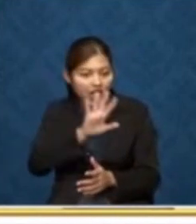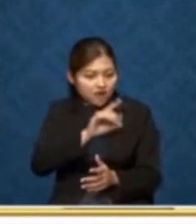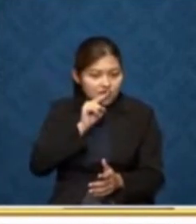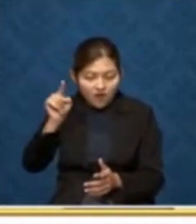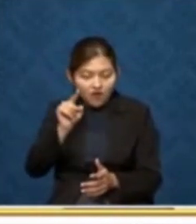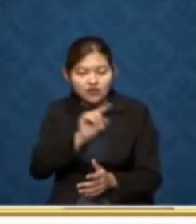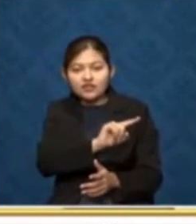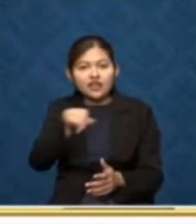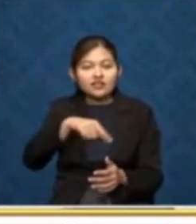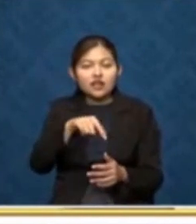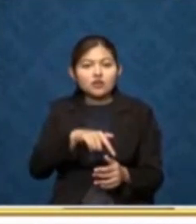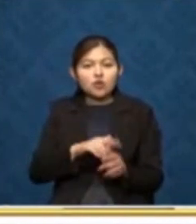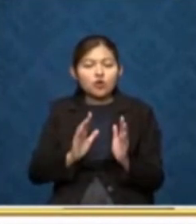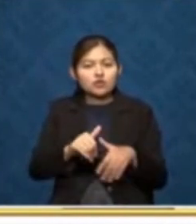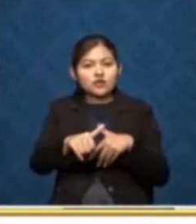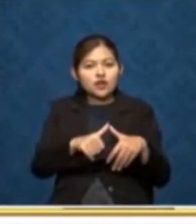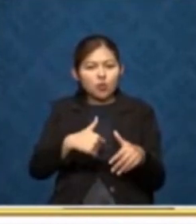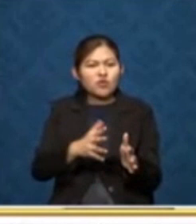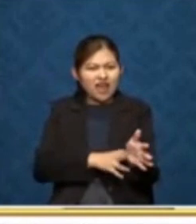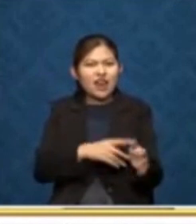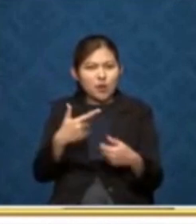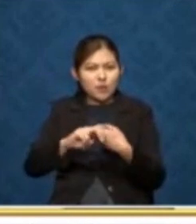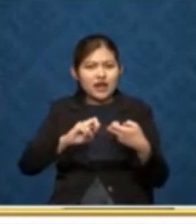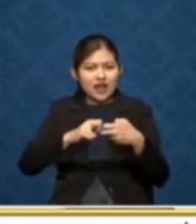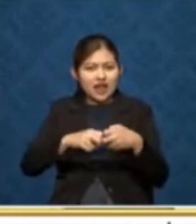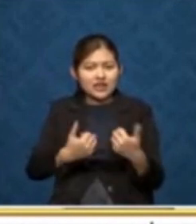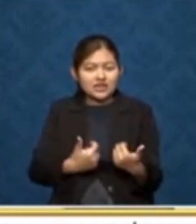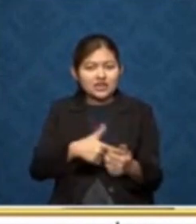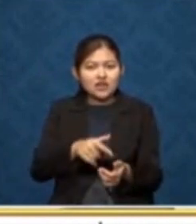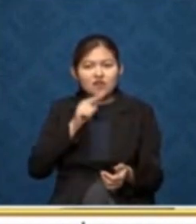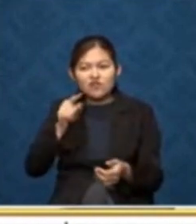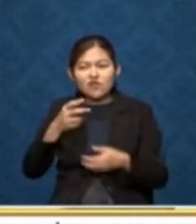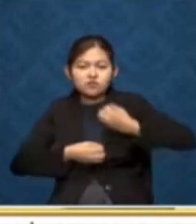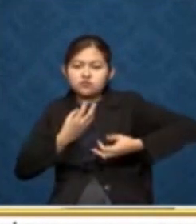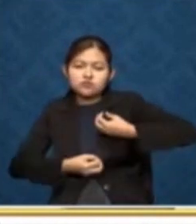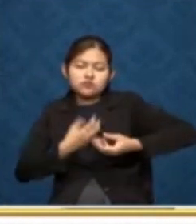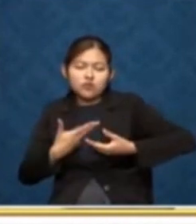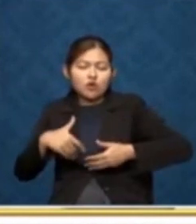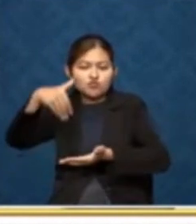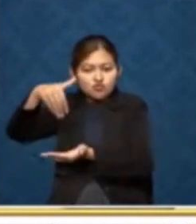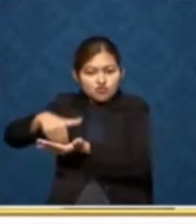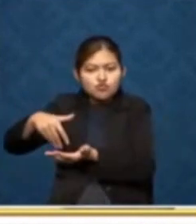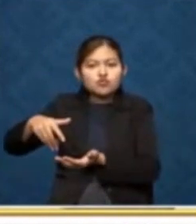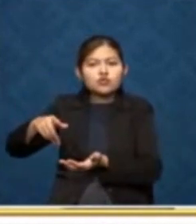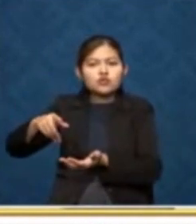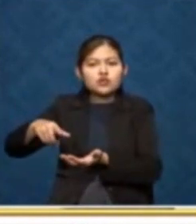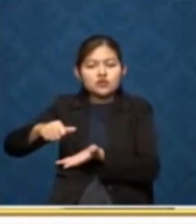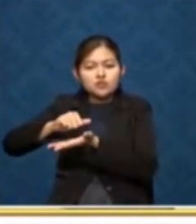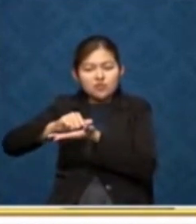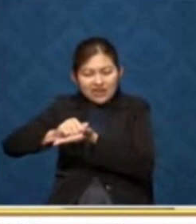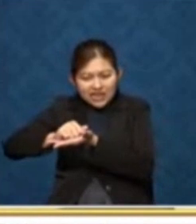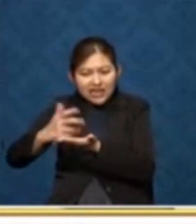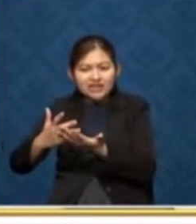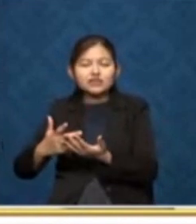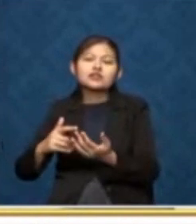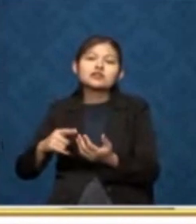ลายปีแล้วนะครับชาวบ้านไปร้องหลายที่ทั้งศูนย์ดำรงธรรมทั้งจังหวัดคดียังไม่คืบหน้านะครับมูลค่า